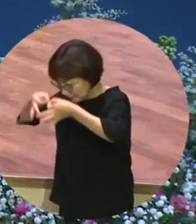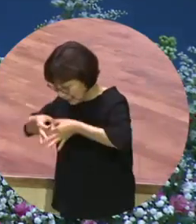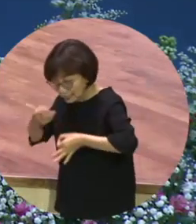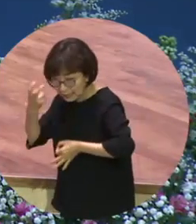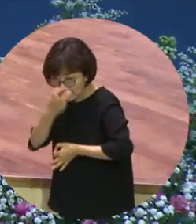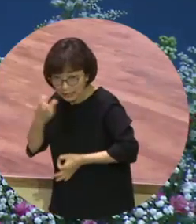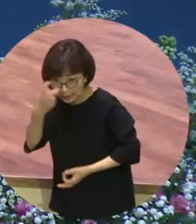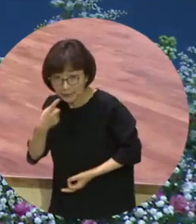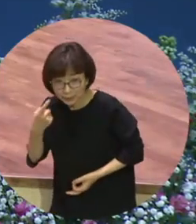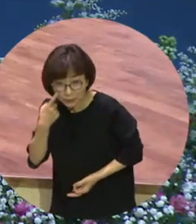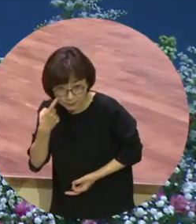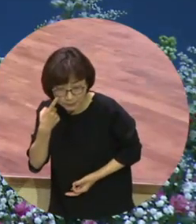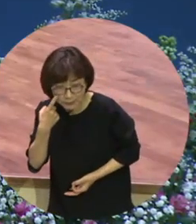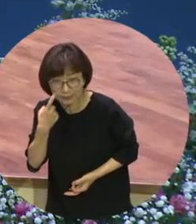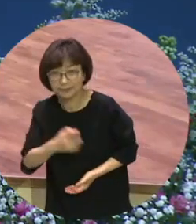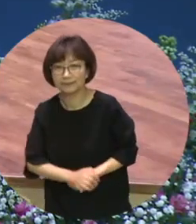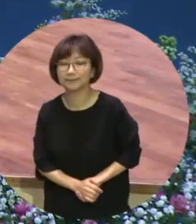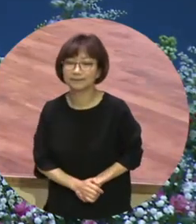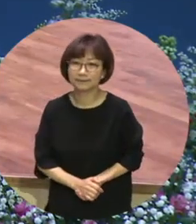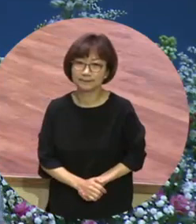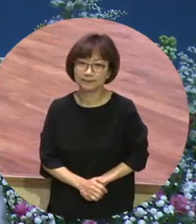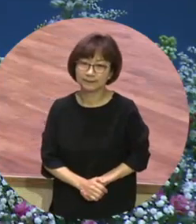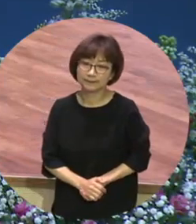하나님 앞에서.